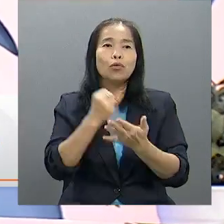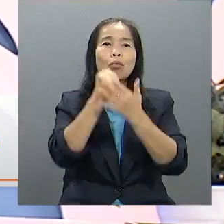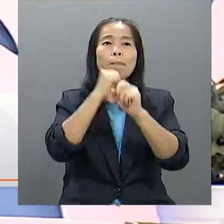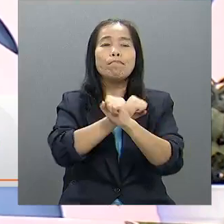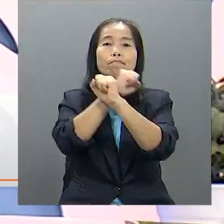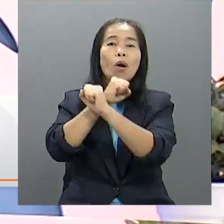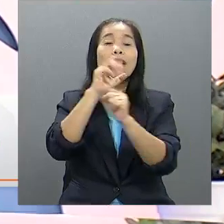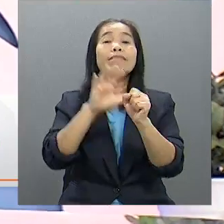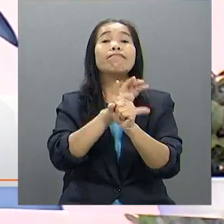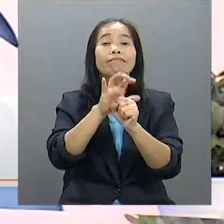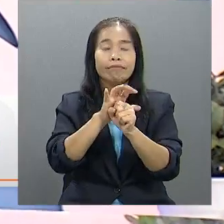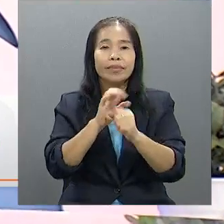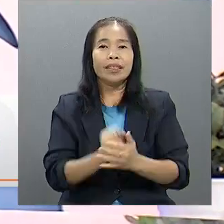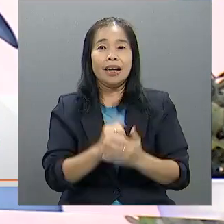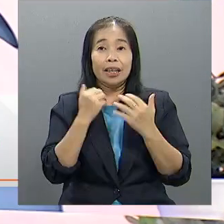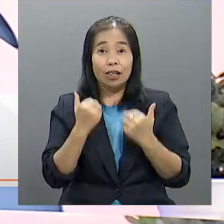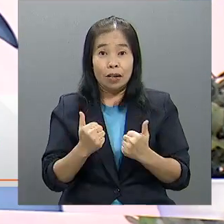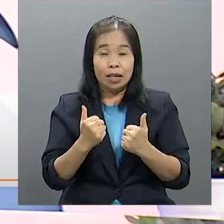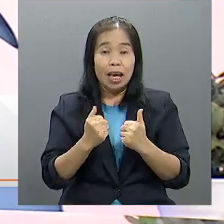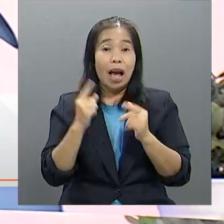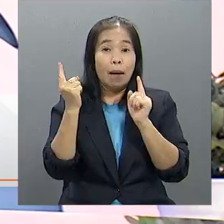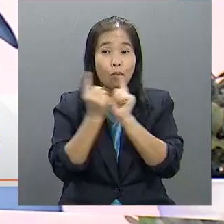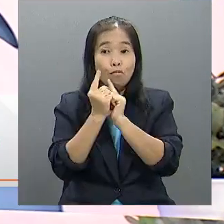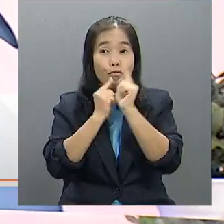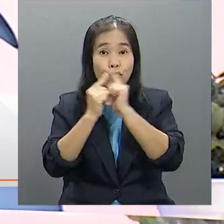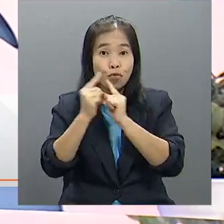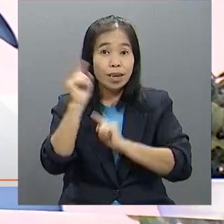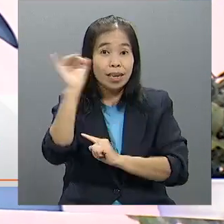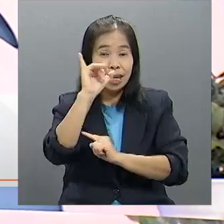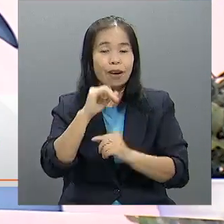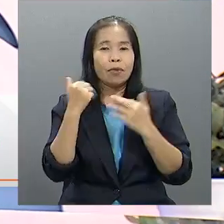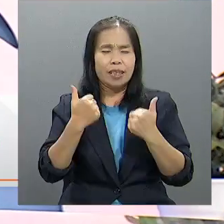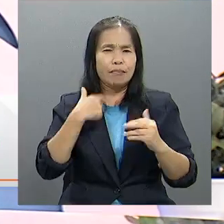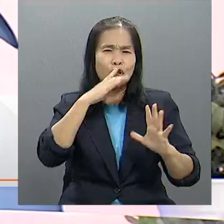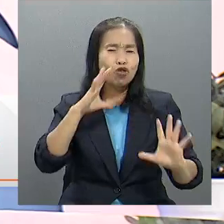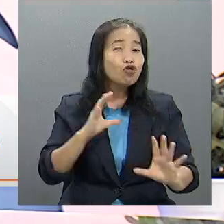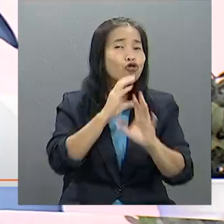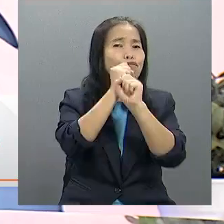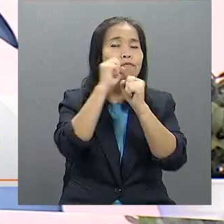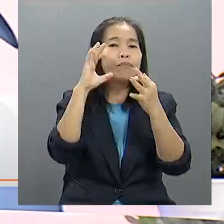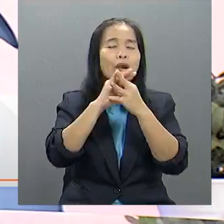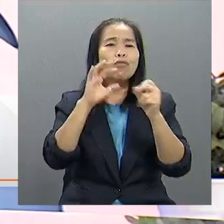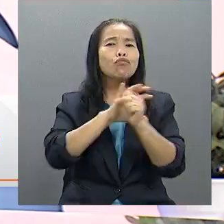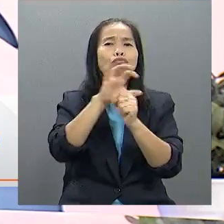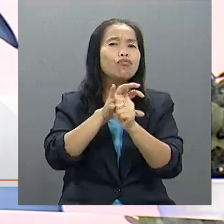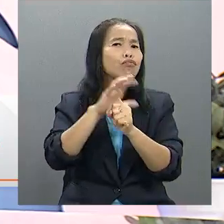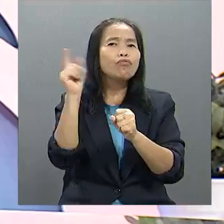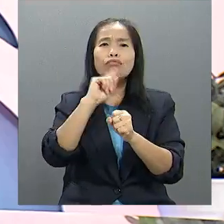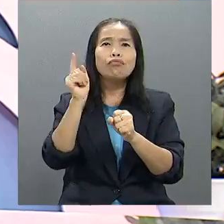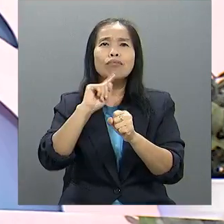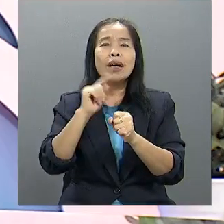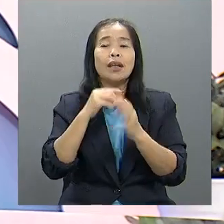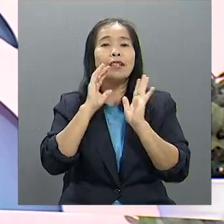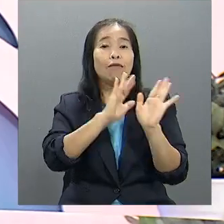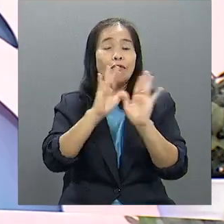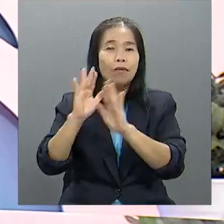ค่ะแต่ก่อนที่จะไปพูดคุยกันในประเด็นนี้นะคะวันนี้เรามีสรุปภาพรวมของสถานการณ์โควิด-19สั้นๆมาฝากคุณผู้ชมนะคะอย่างที่เรา